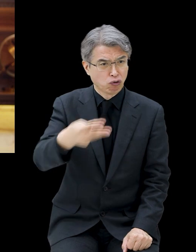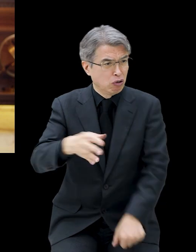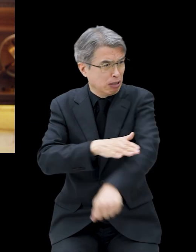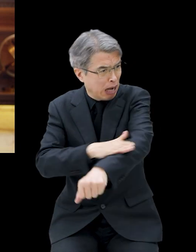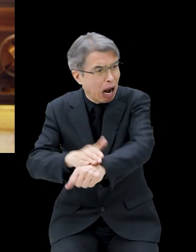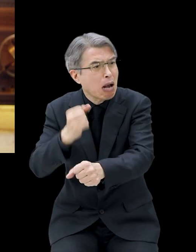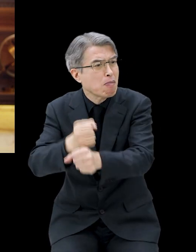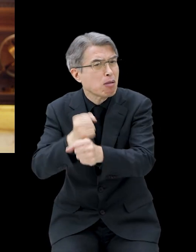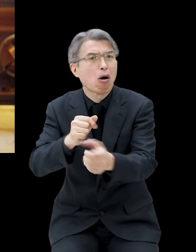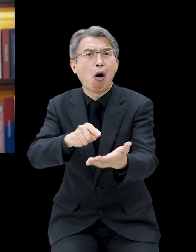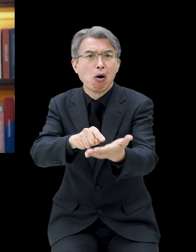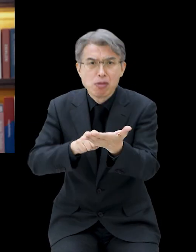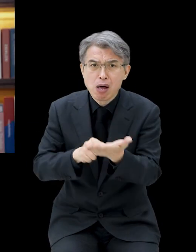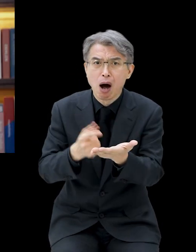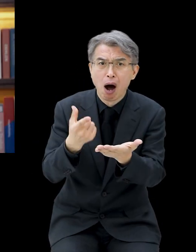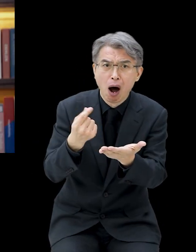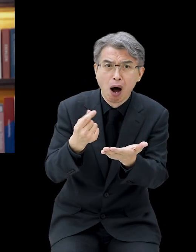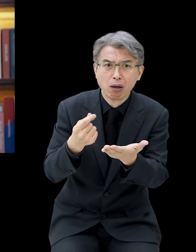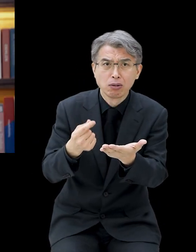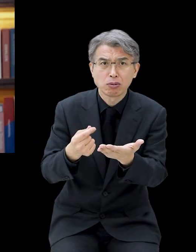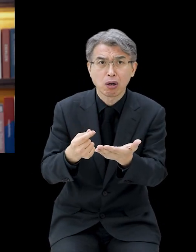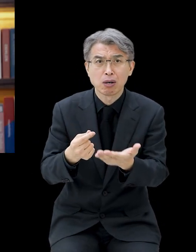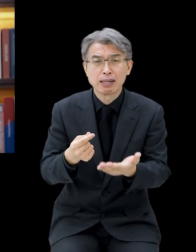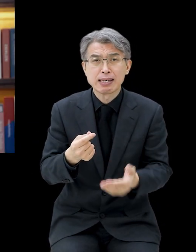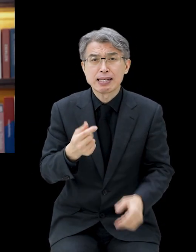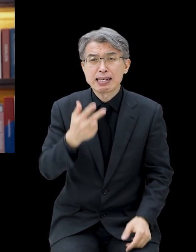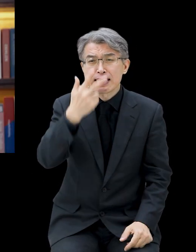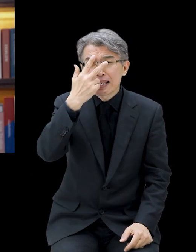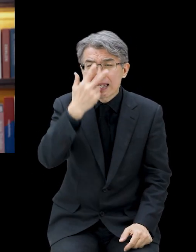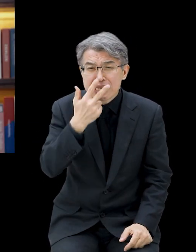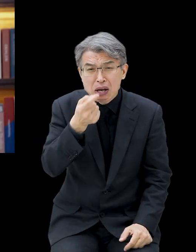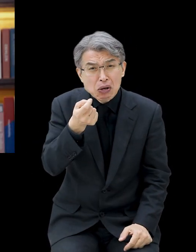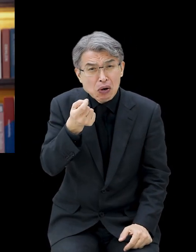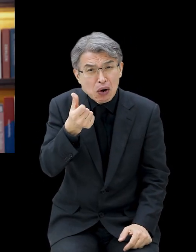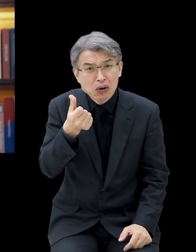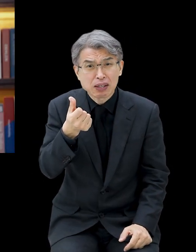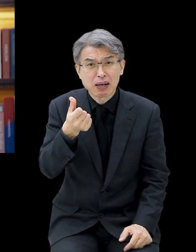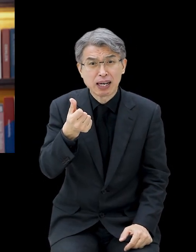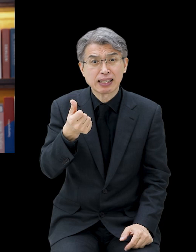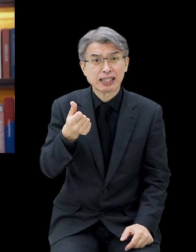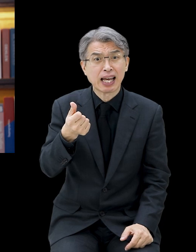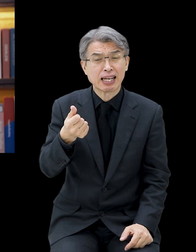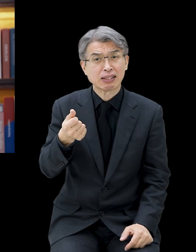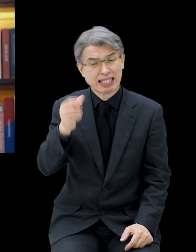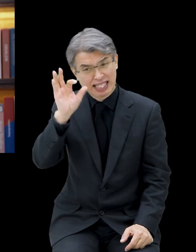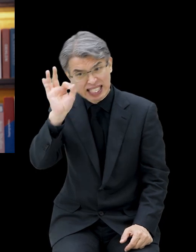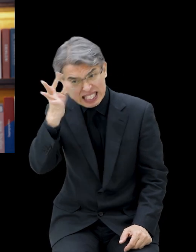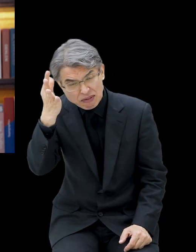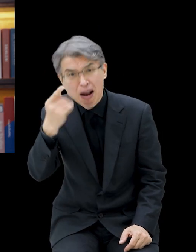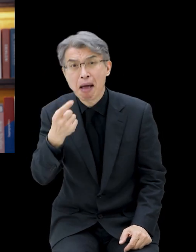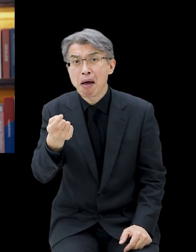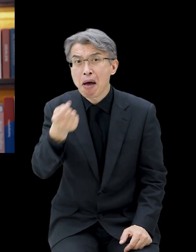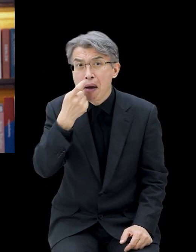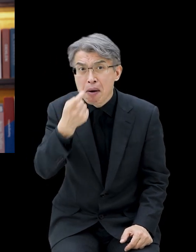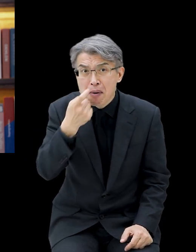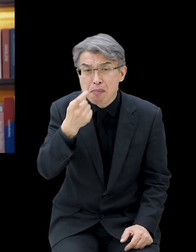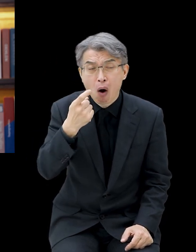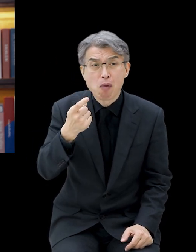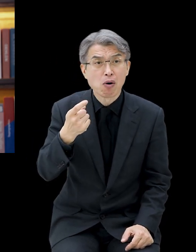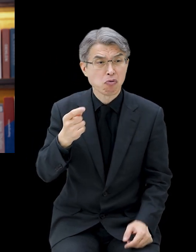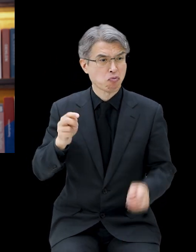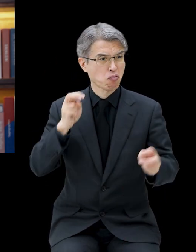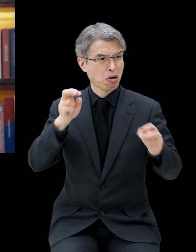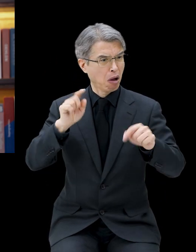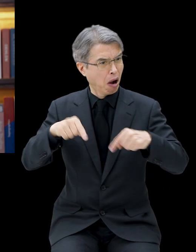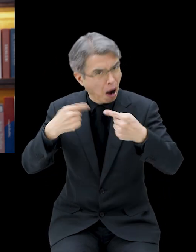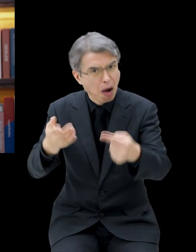있고 조그만 시각장애인들을 위한 스킬을 익히시면 충분히 개발 활동을 하고